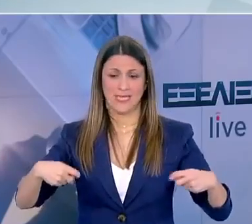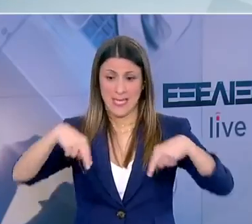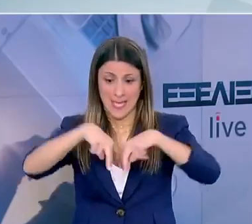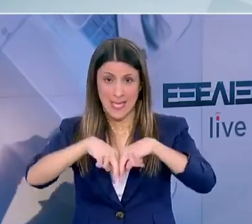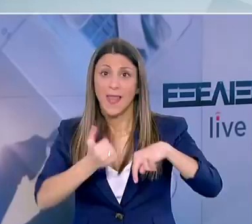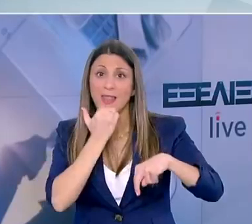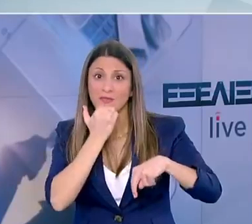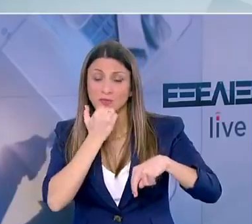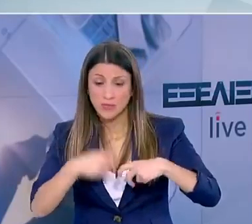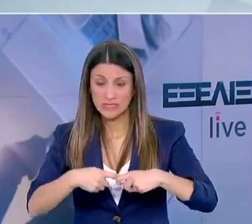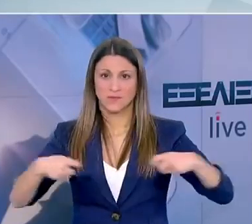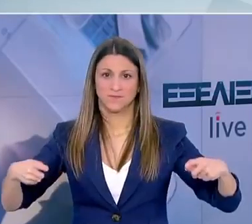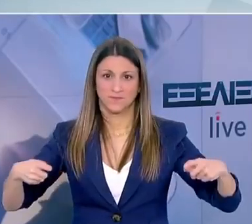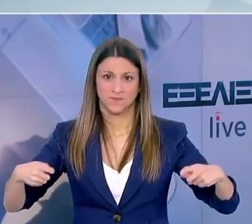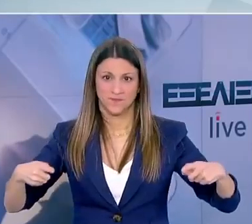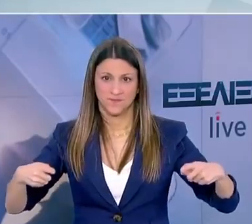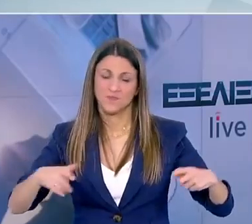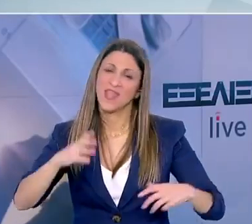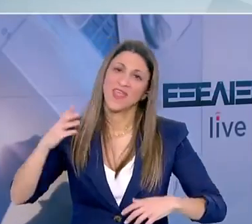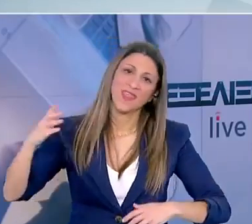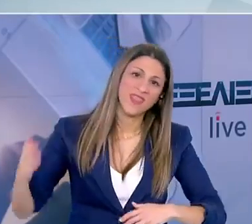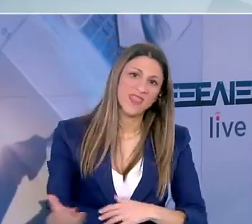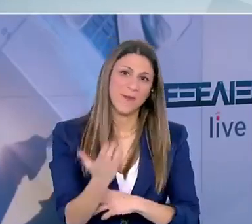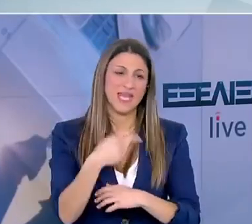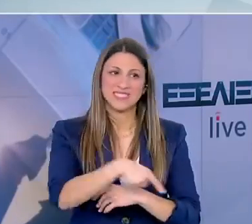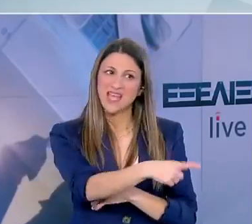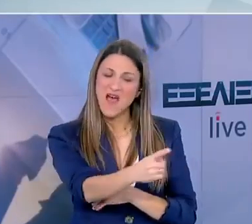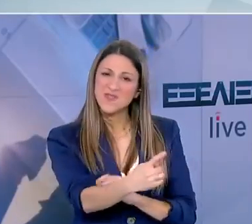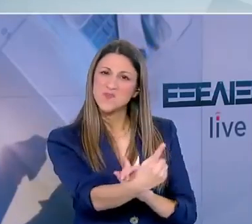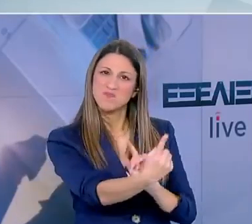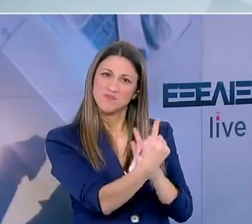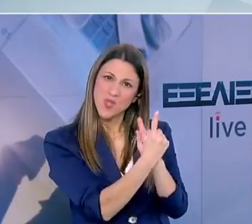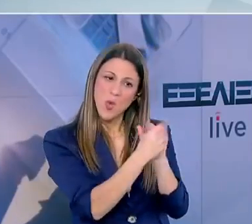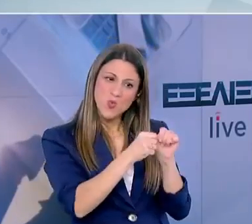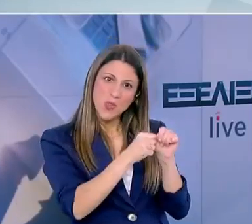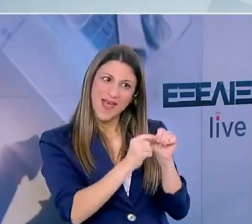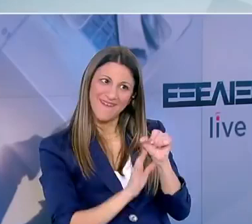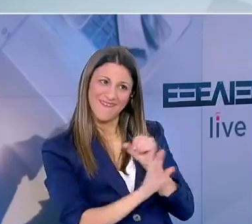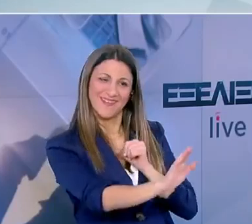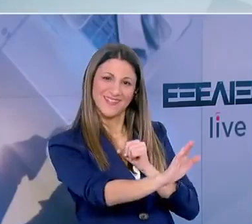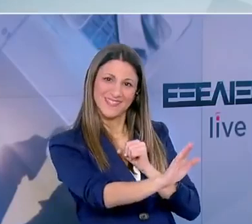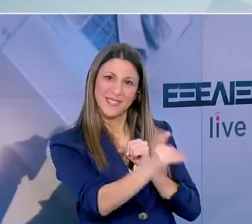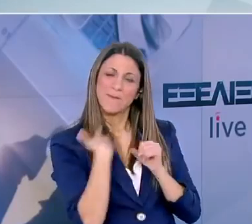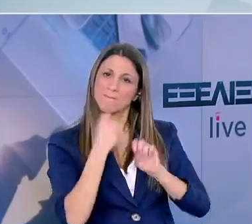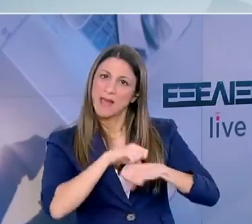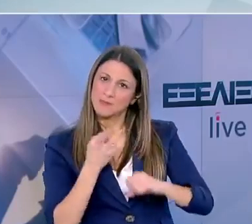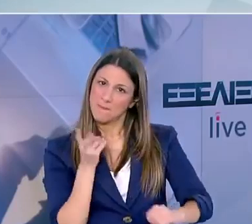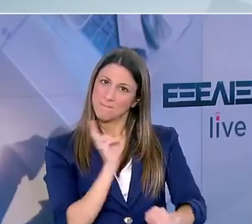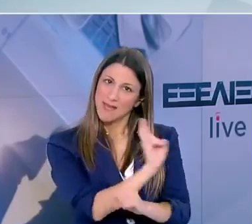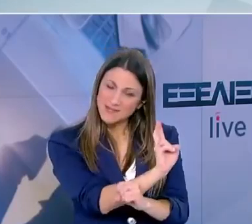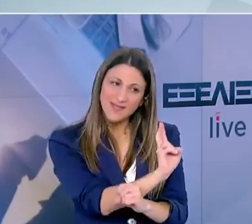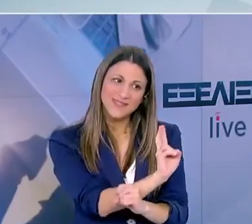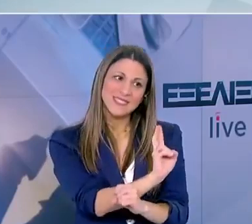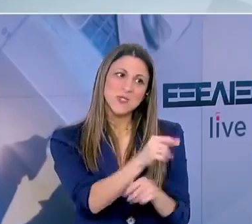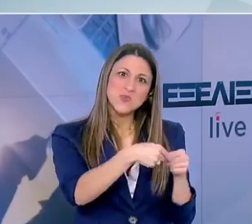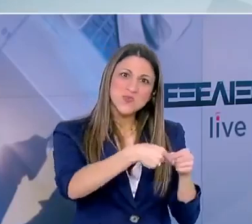ήταν αγάπη τα 5 λεπτά που ήμασταν μαζί τους και ήταν λιγότερο από ένα μέτρο. Και εμείς το ίδιο. Αλλά μπήκαμε στη φωτιά μαζί τους. Γιατί αισθανθήκαμε